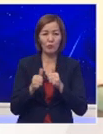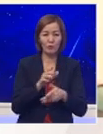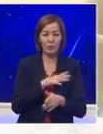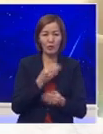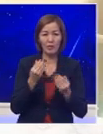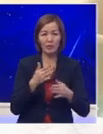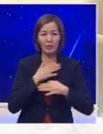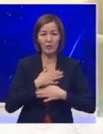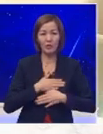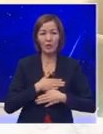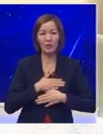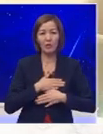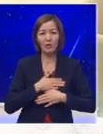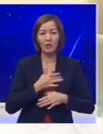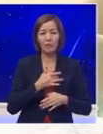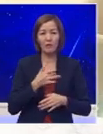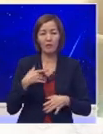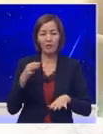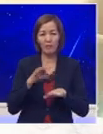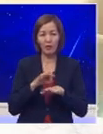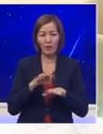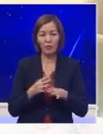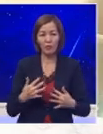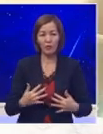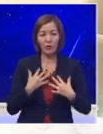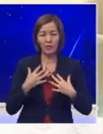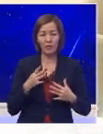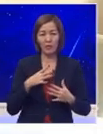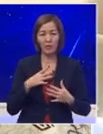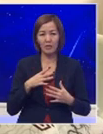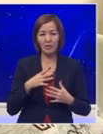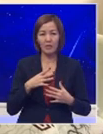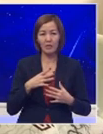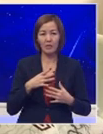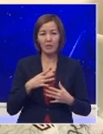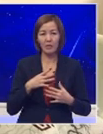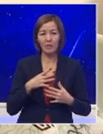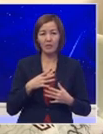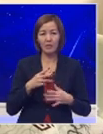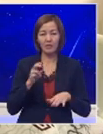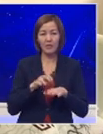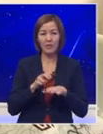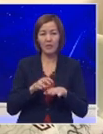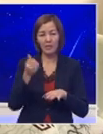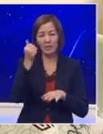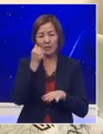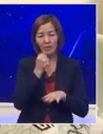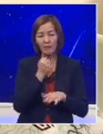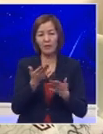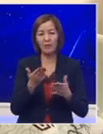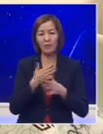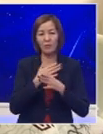шүкір. Пневмониямен ауырдық. Внутриутробная пневмония болдық. Врачтарға рахмет, медперсоналға